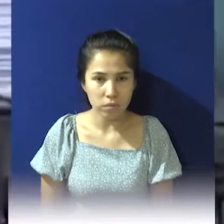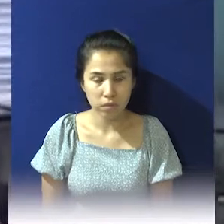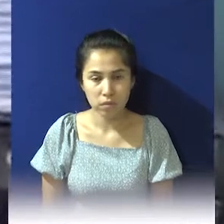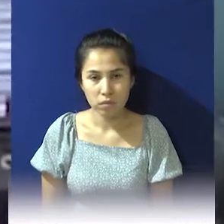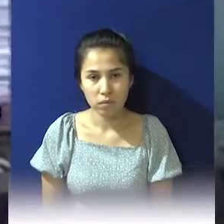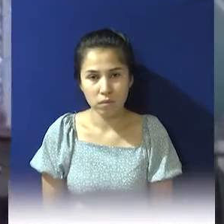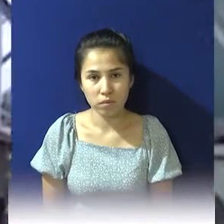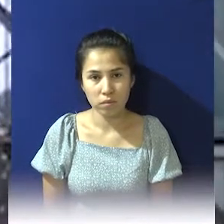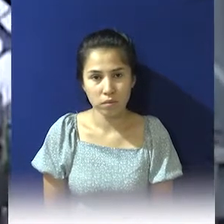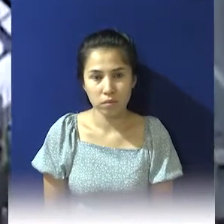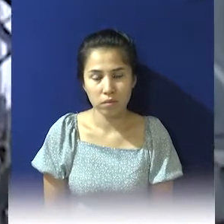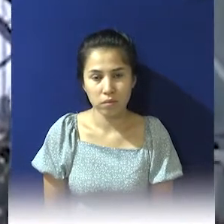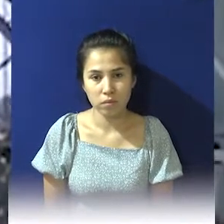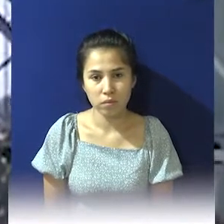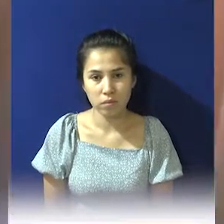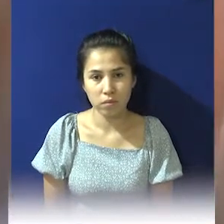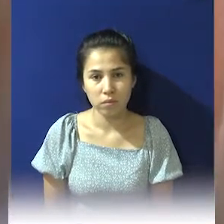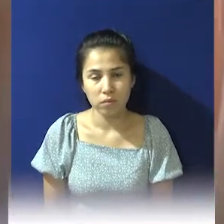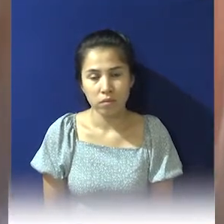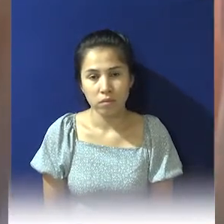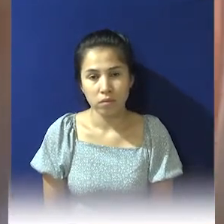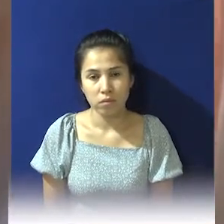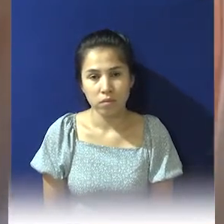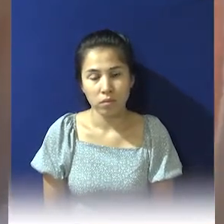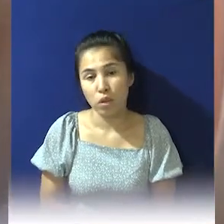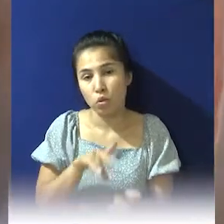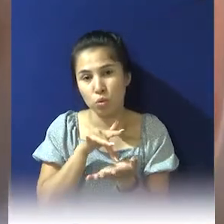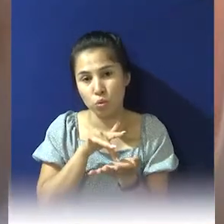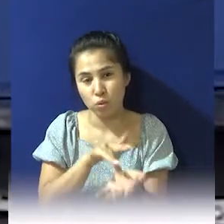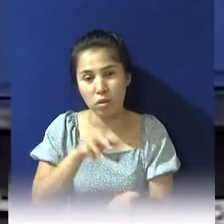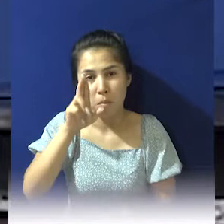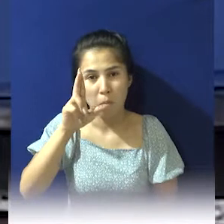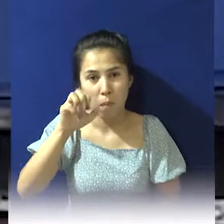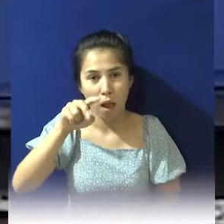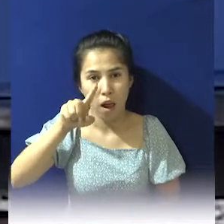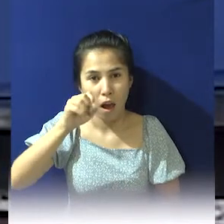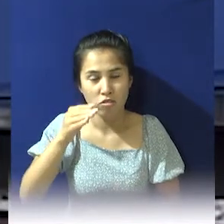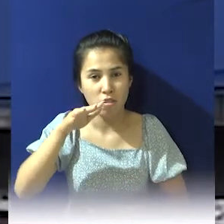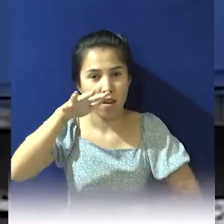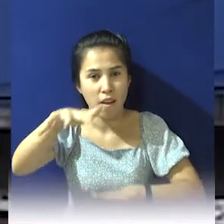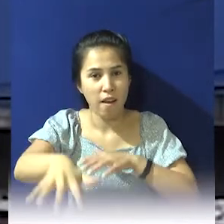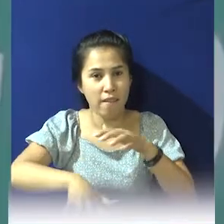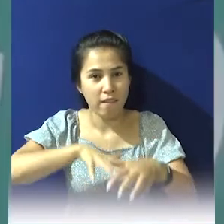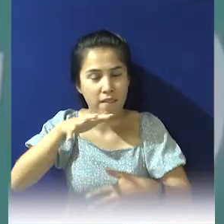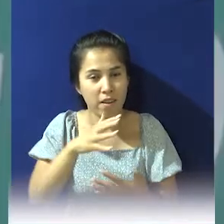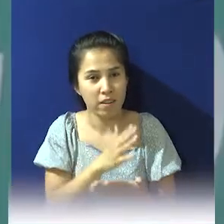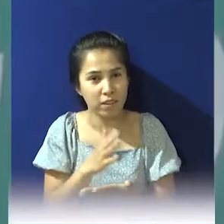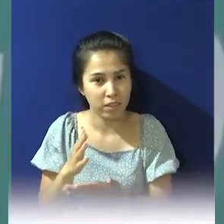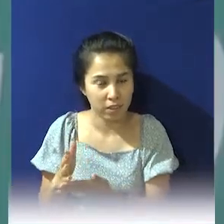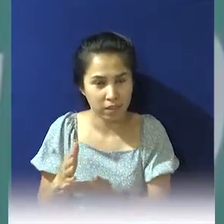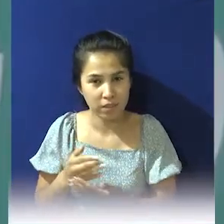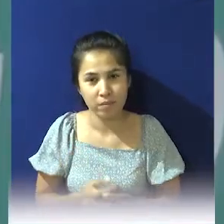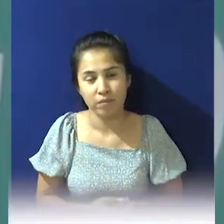и отправляется к восточному соседу. Сейчас в пандемию, по словам специалистов, это самый безопасный метод доставки груза. Кроме Китая,